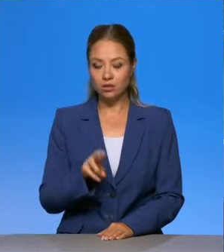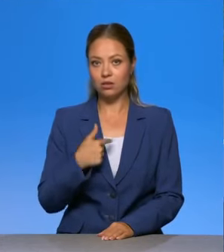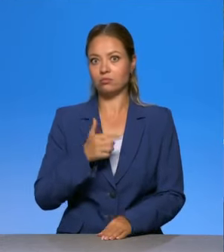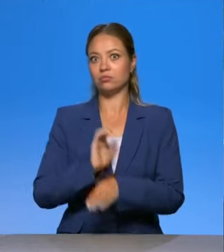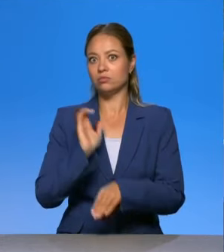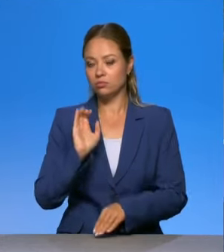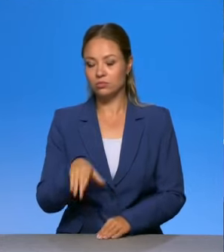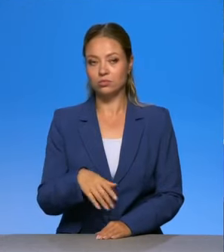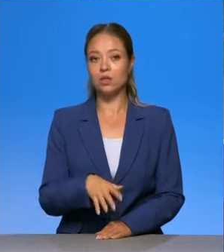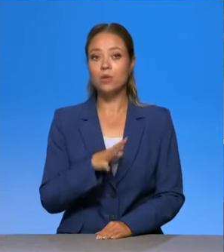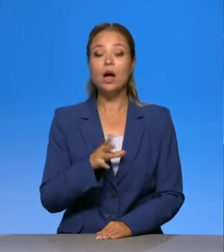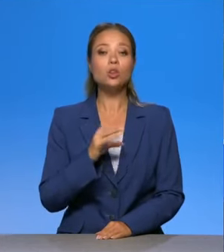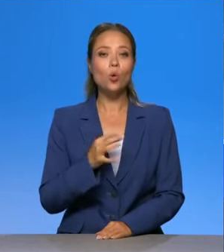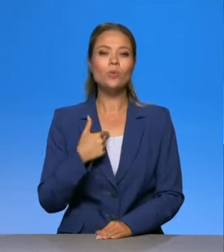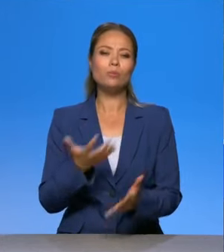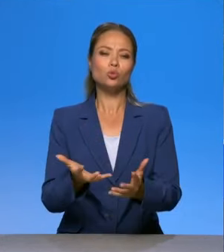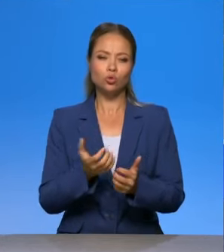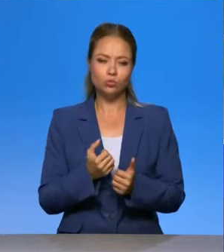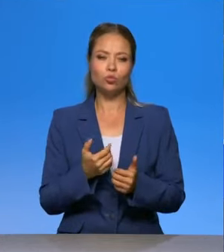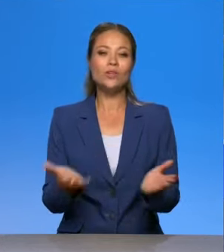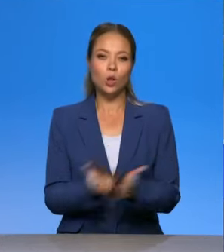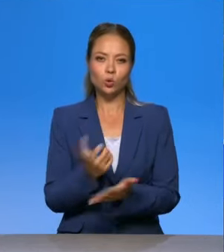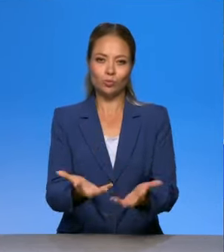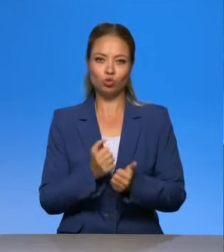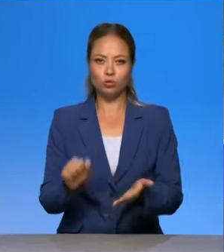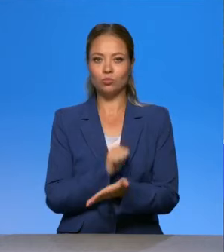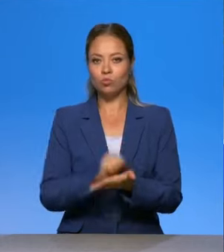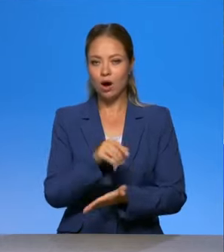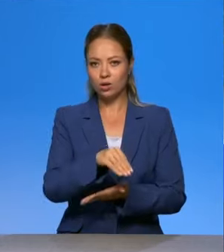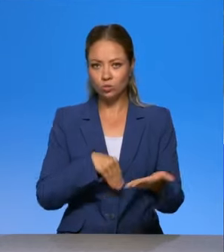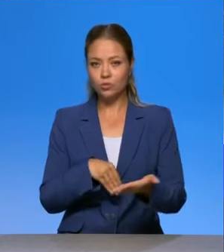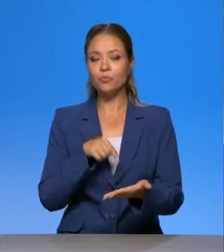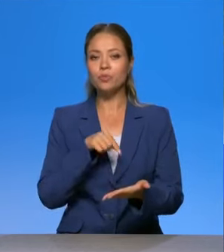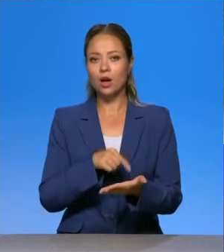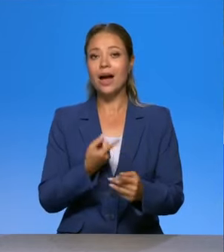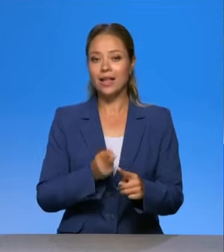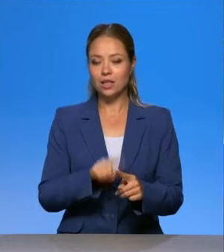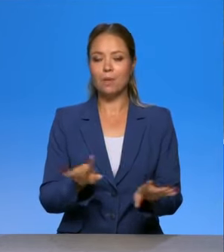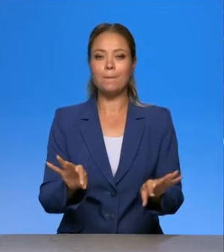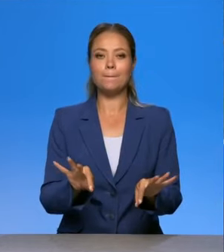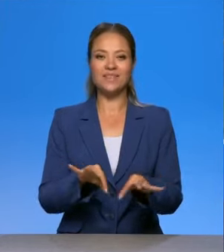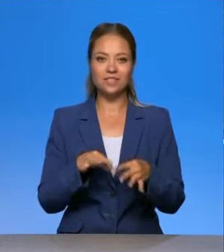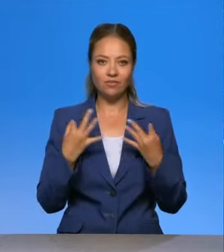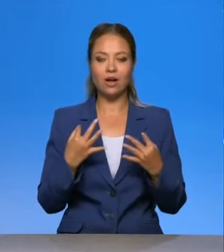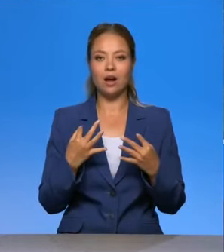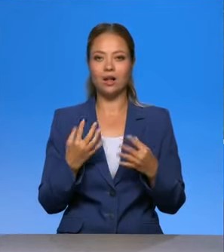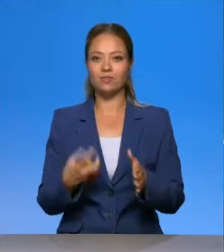некую бумагу в виде ксерокопии, которая позволяла нам, в принципе, взойти на